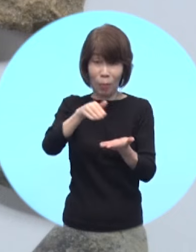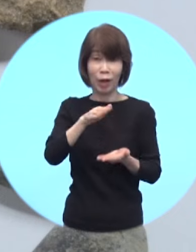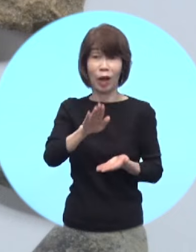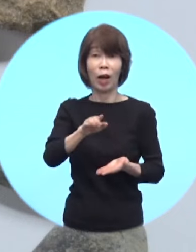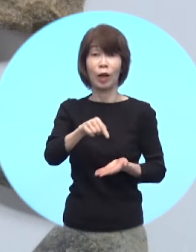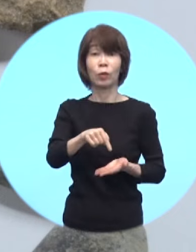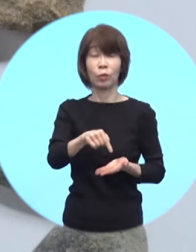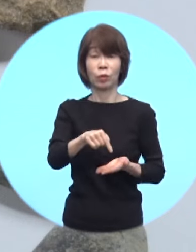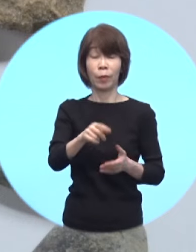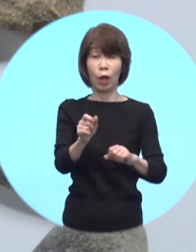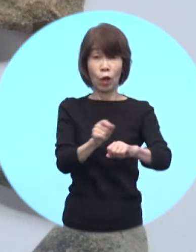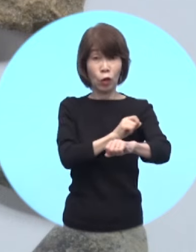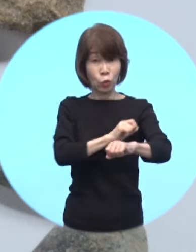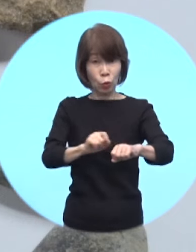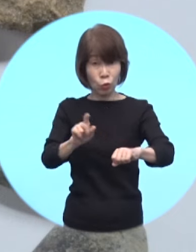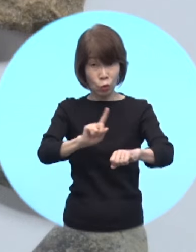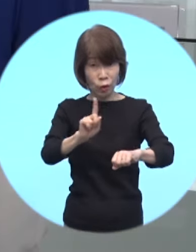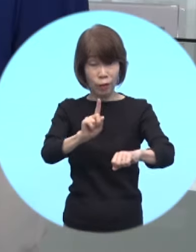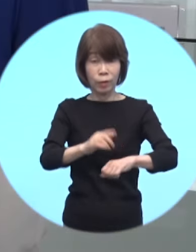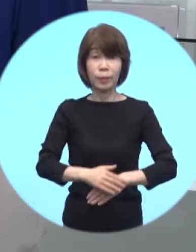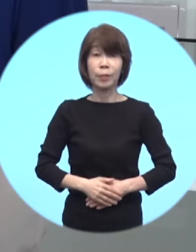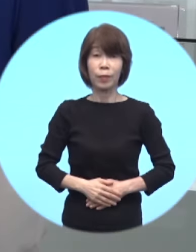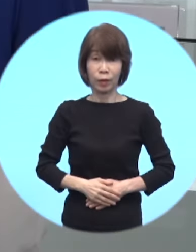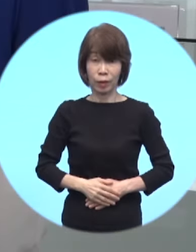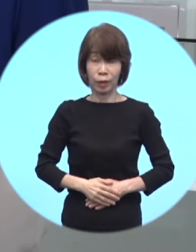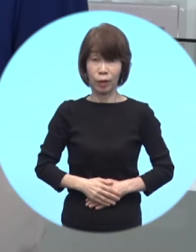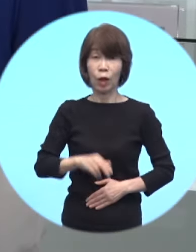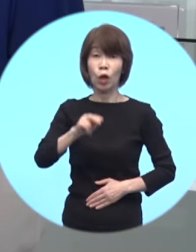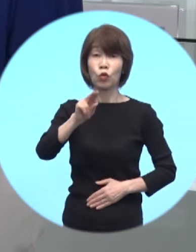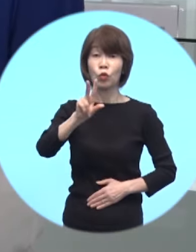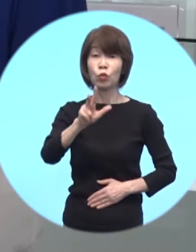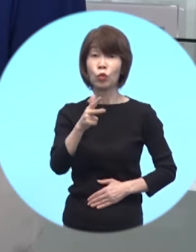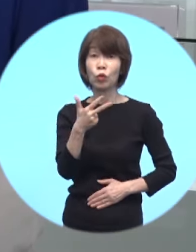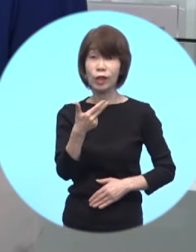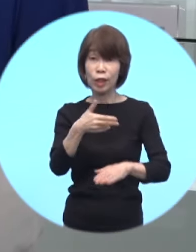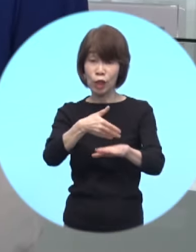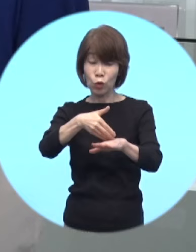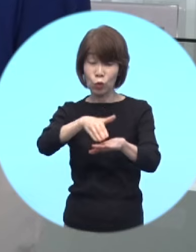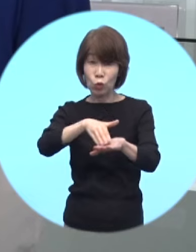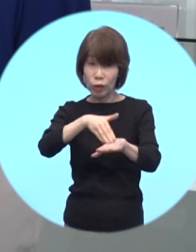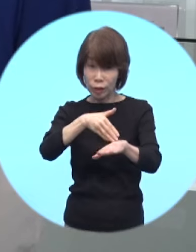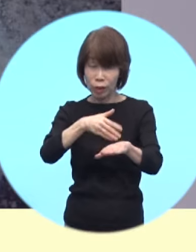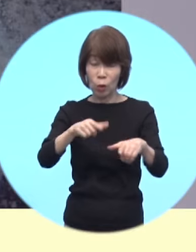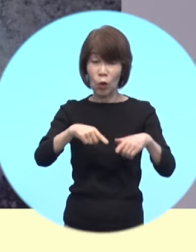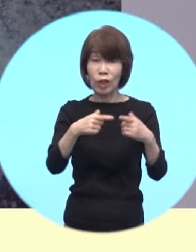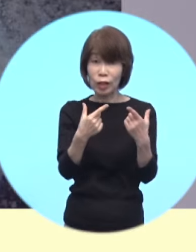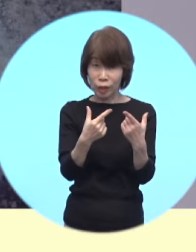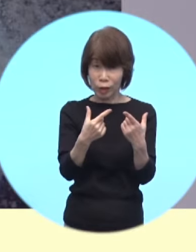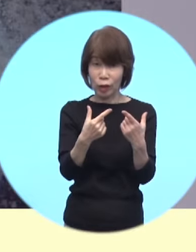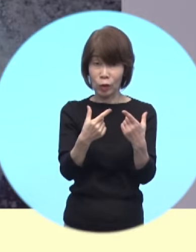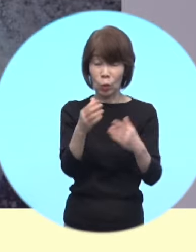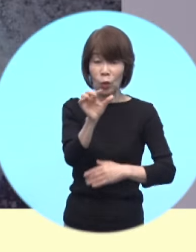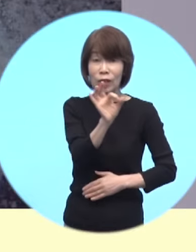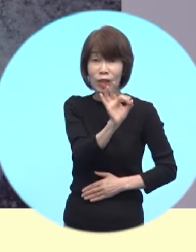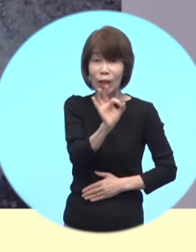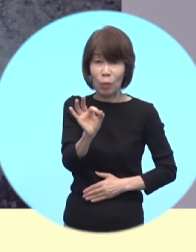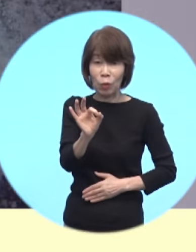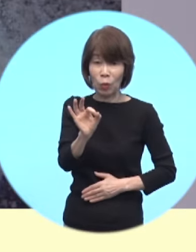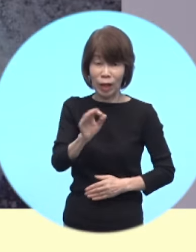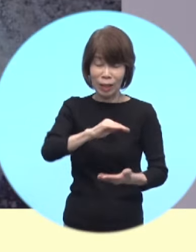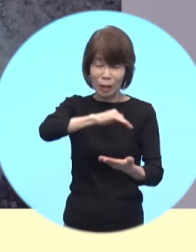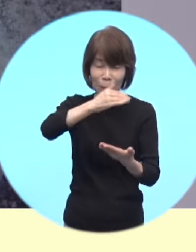に何か特徴はありますか？ 漆塗りの道具、木の道具が、たくさん出土しているというのが